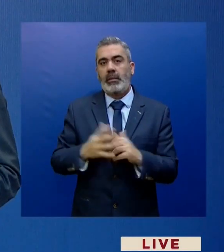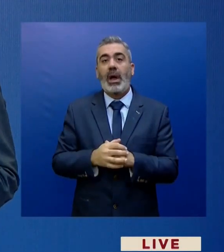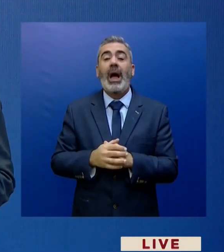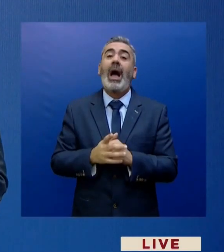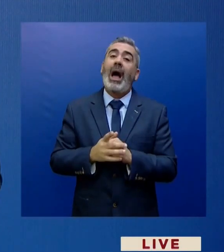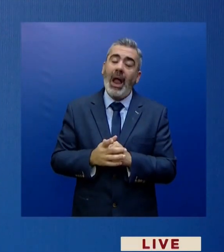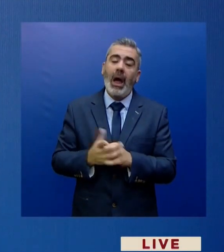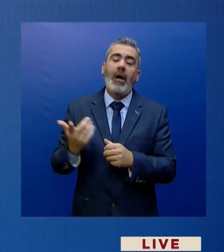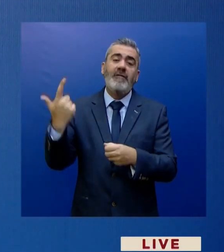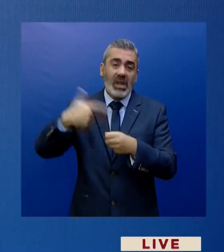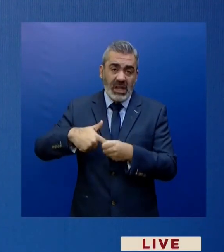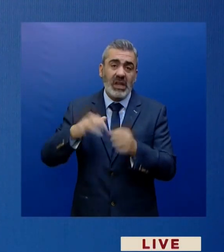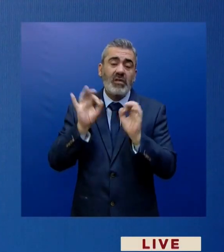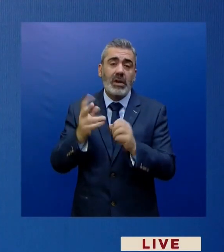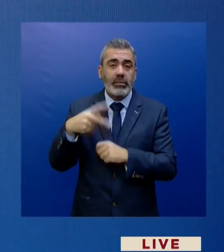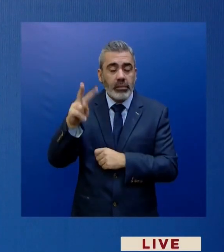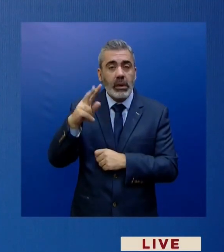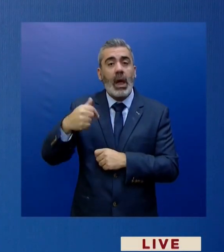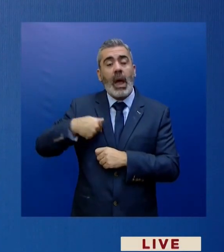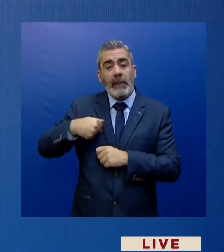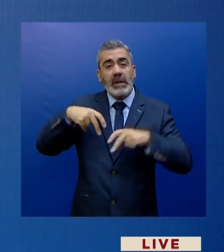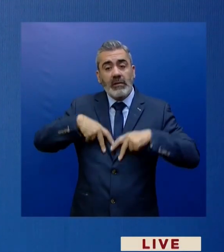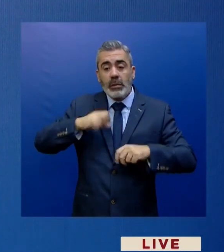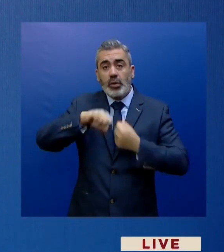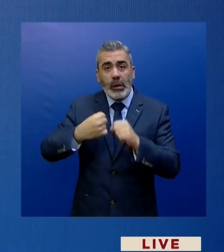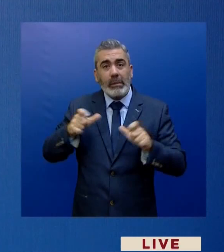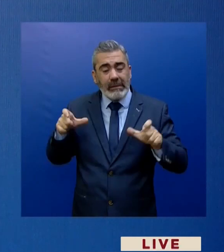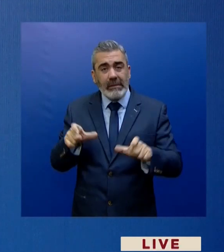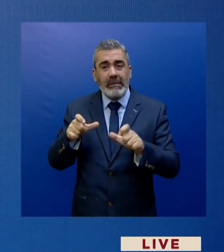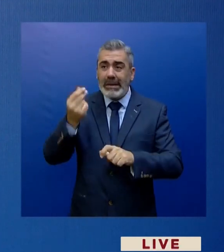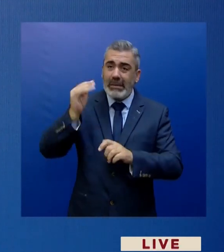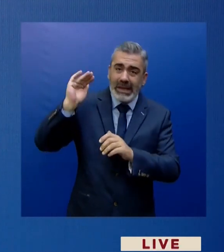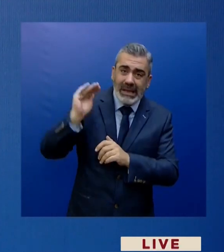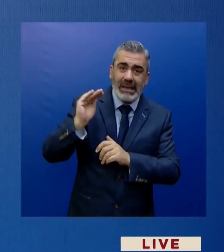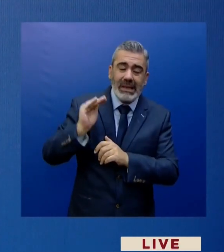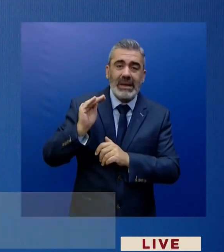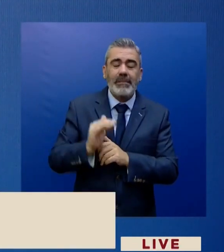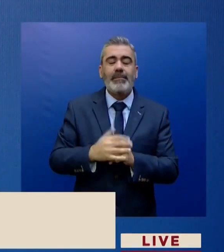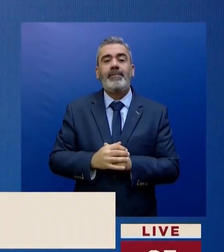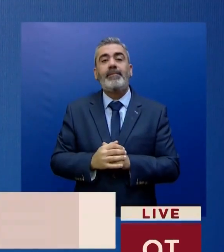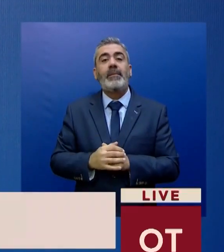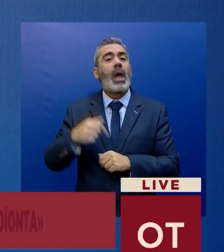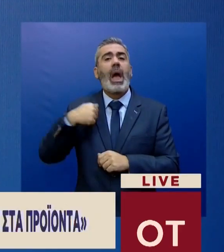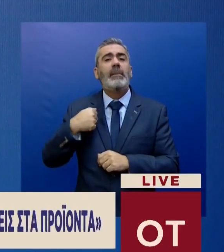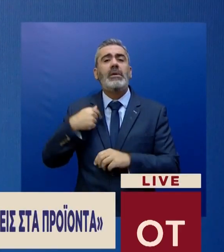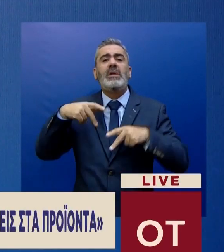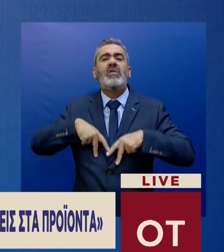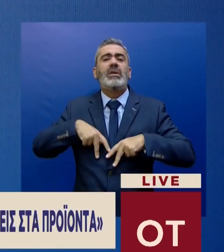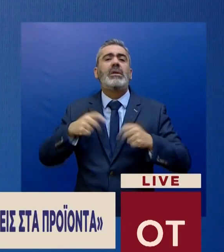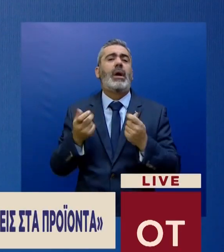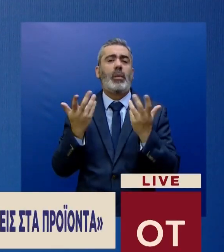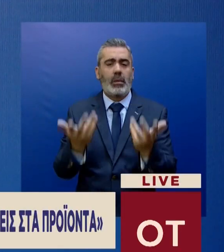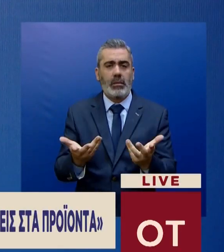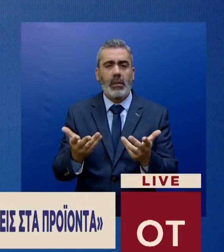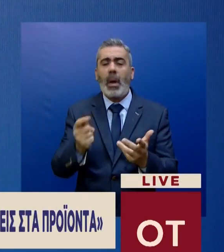πτυχή είναι και η βενζίνη. Και κατά καιρούς έχουμε κάνει και διάφορες παρεμβάσεις για να μειώσουμε τις συνέπειες. Ποια είναι η πολιτική της κυβέρνησης? Η πολιτική της